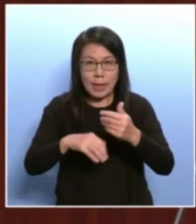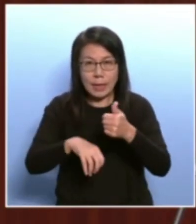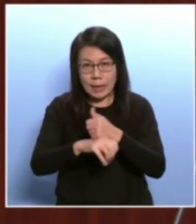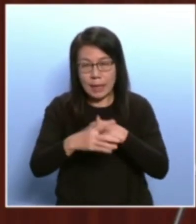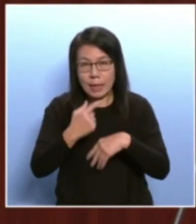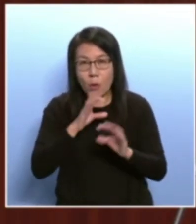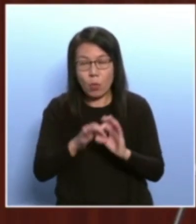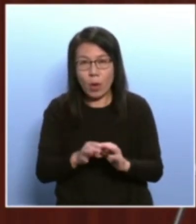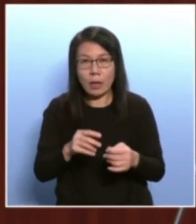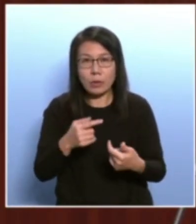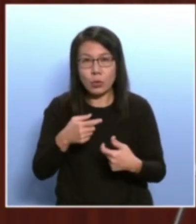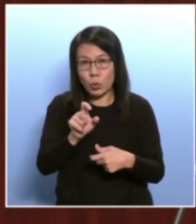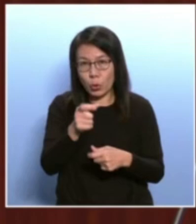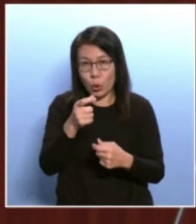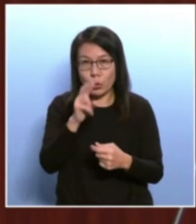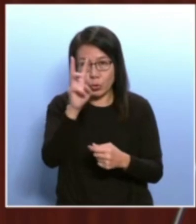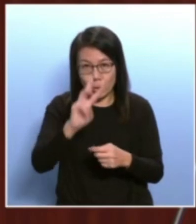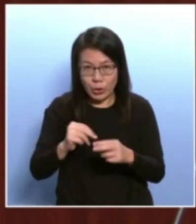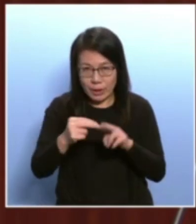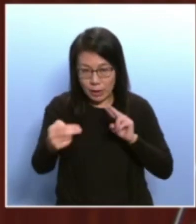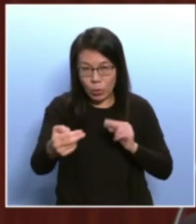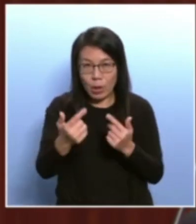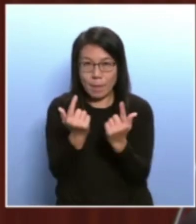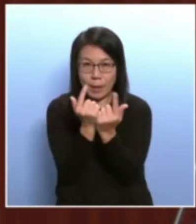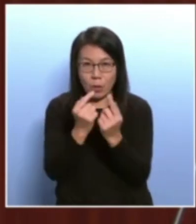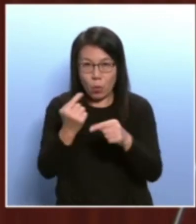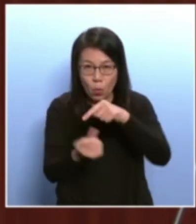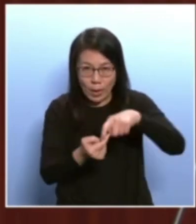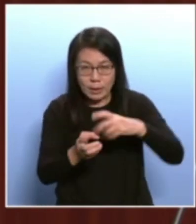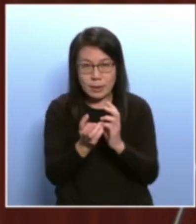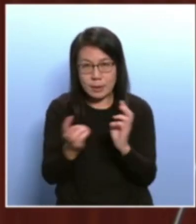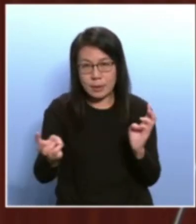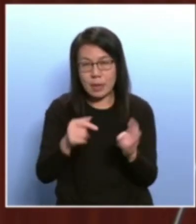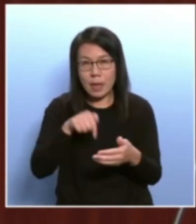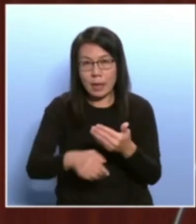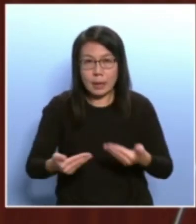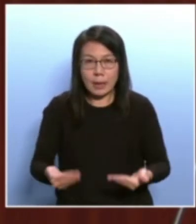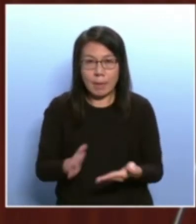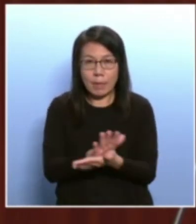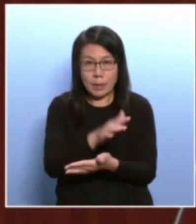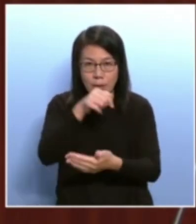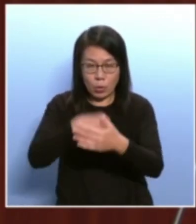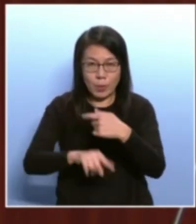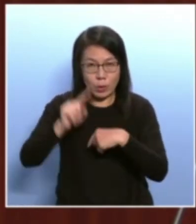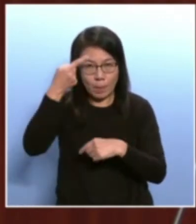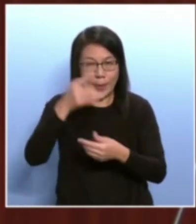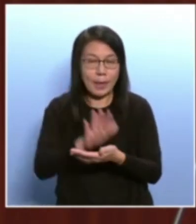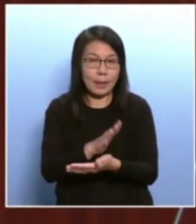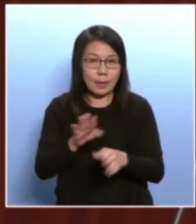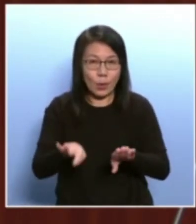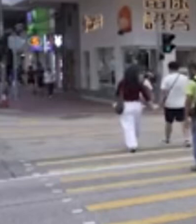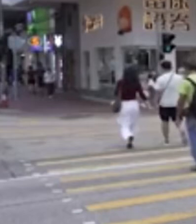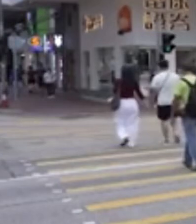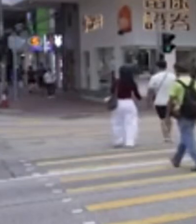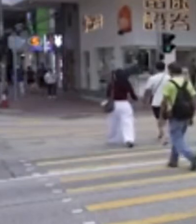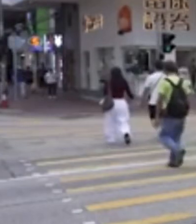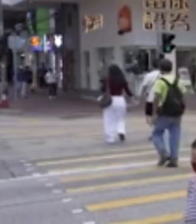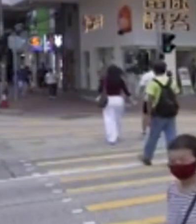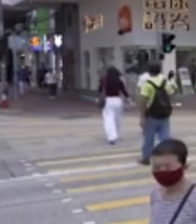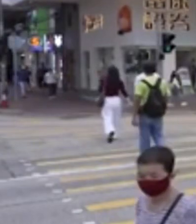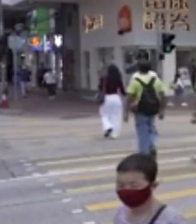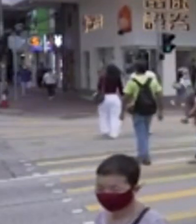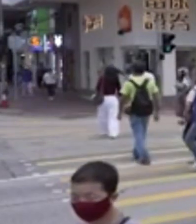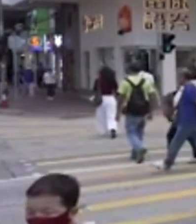洪水桥站和北环线主线分别会在今年内和明年动工，预计分别